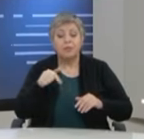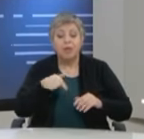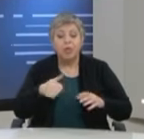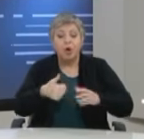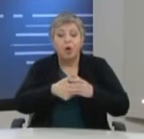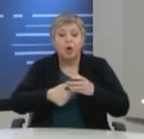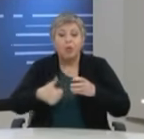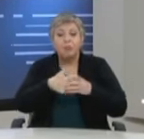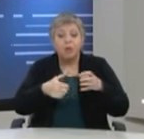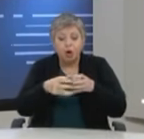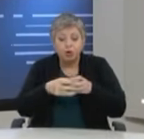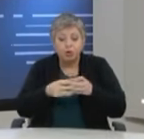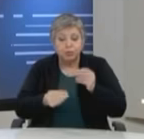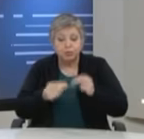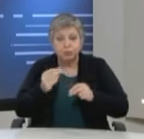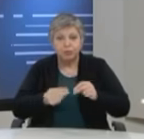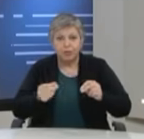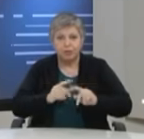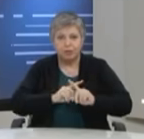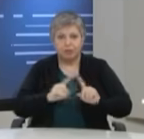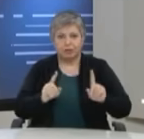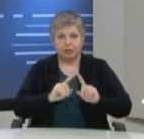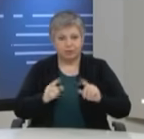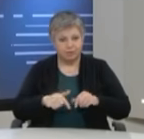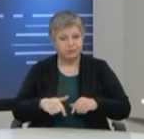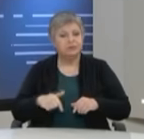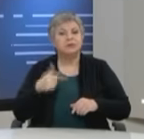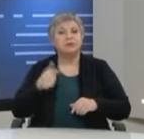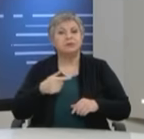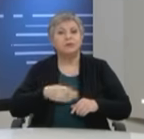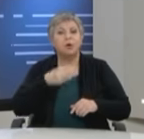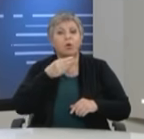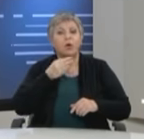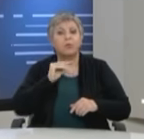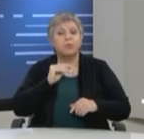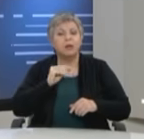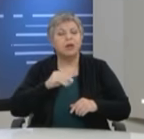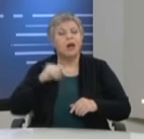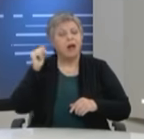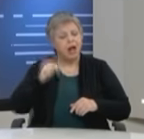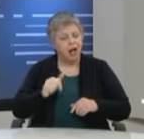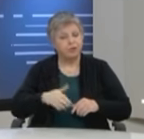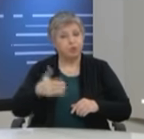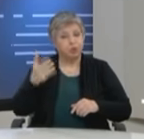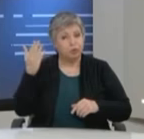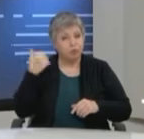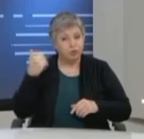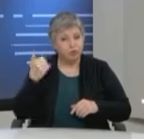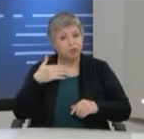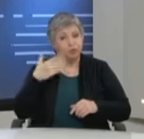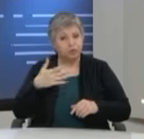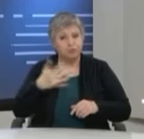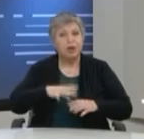Αυτή η πολιτική εδραιώθηκε από τον Ελευθέριο Βενιζέλο, ο οποίος καθεκδοχήν συνδύαζε ρεαλισμό με εθνικά